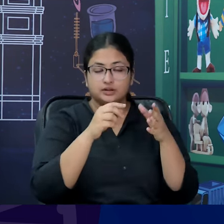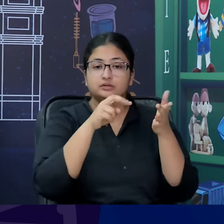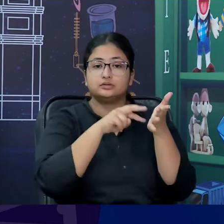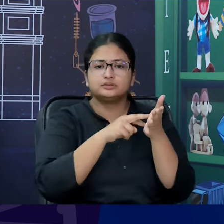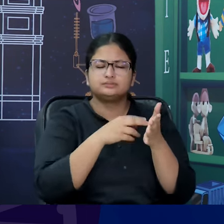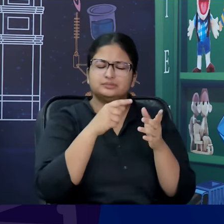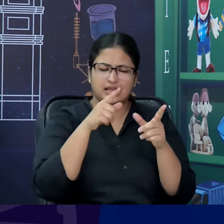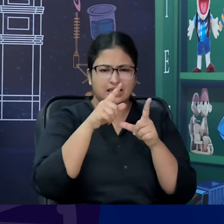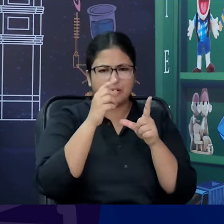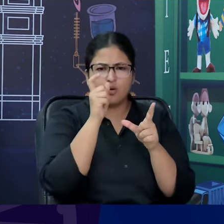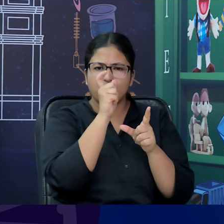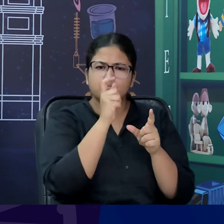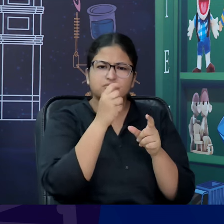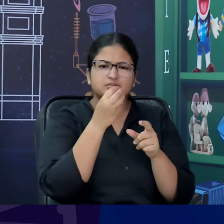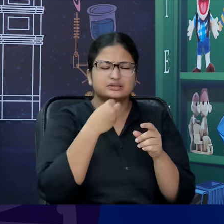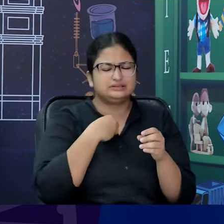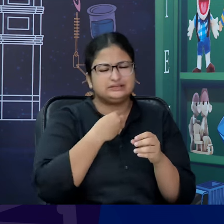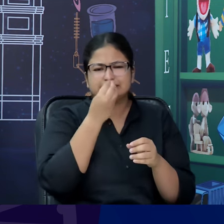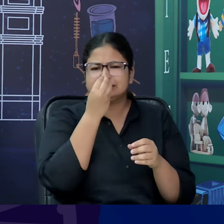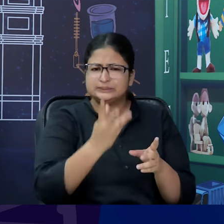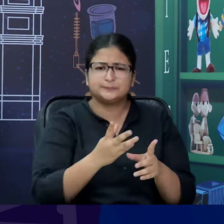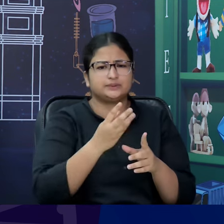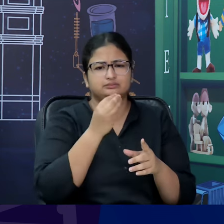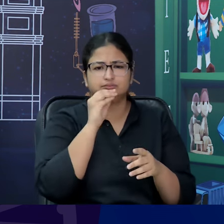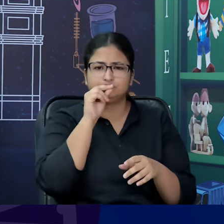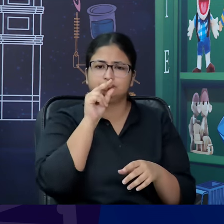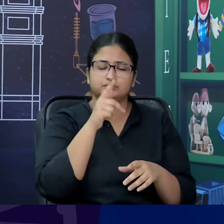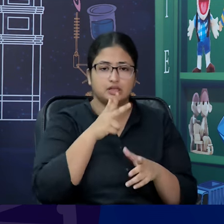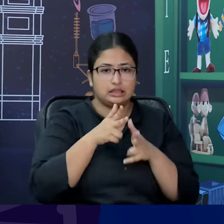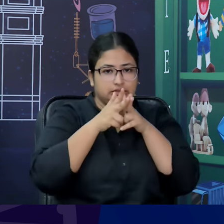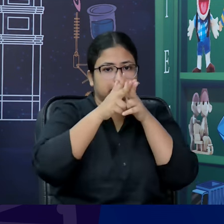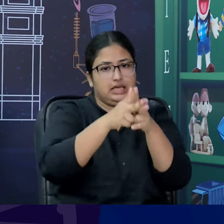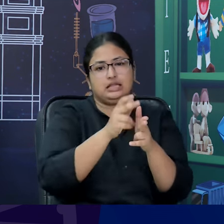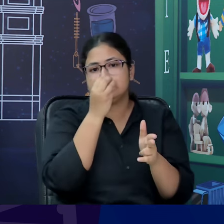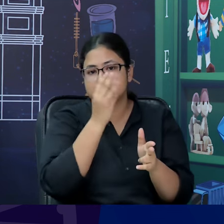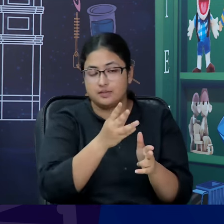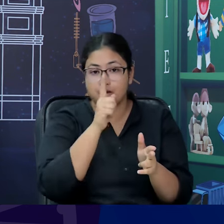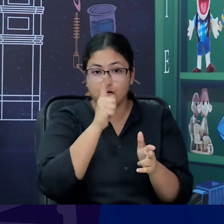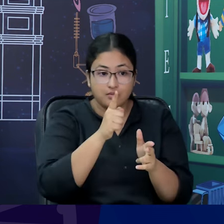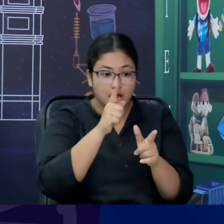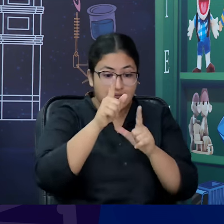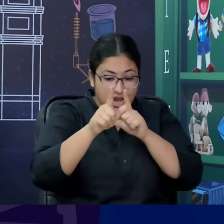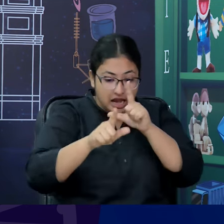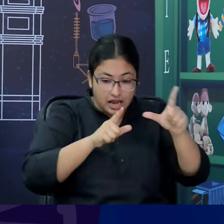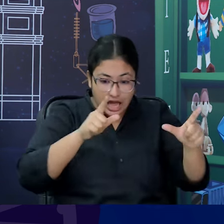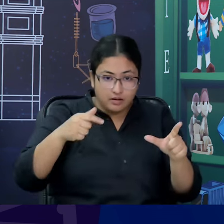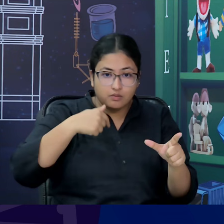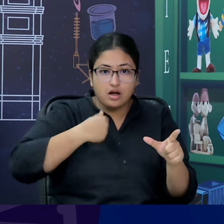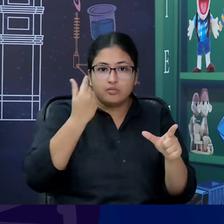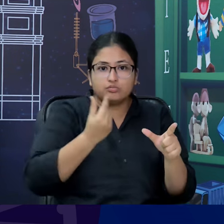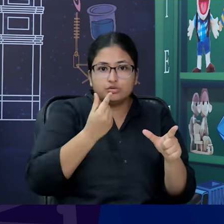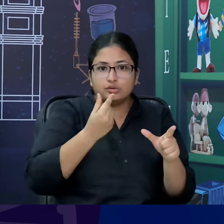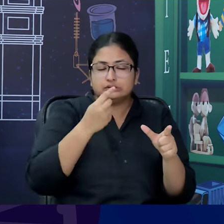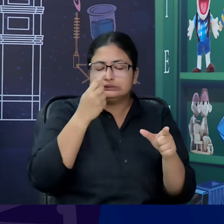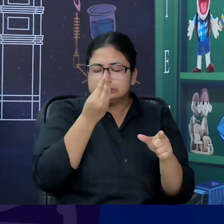भी होती हैं अगर भाषा के के महत्व को अगर आप देखें तो वह उसके आगे कई बार टेढ़ी पड़ जाती